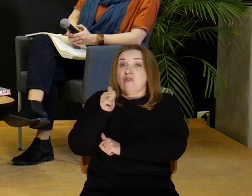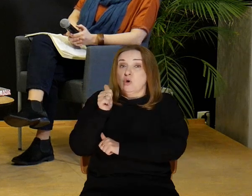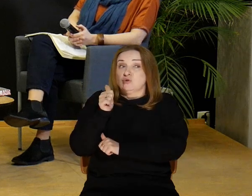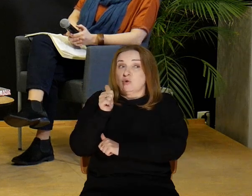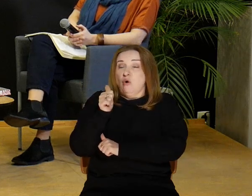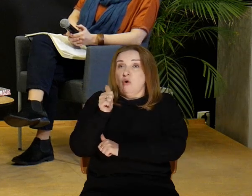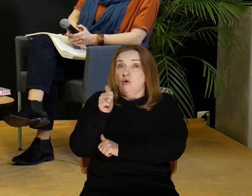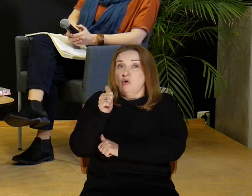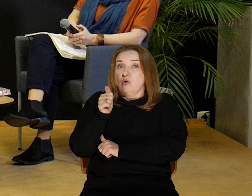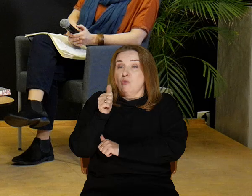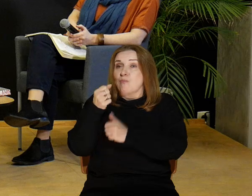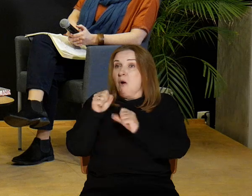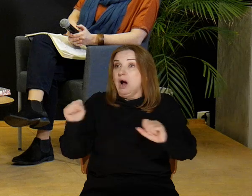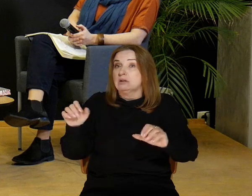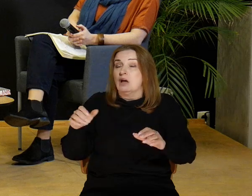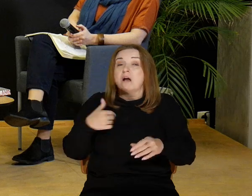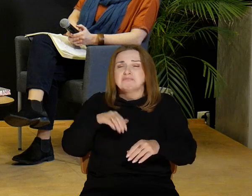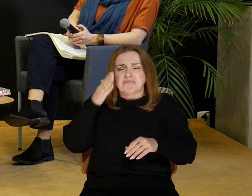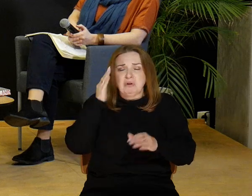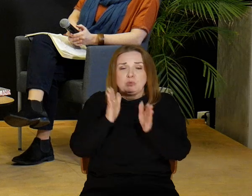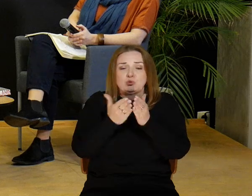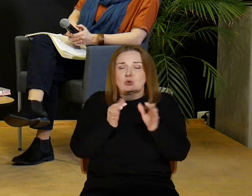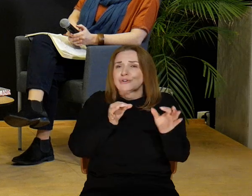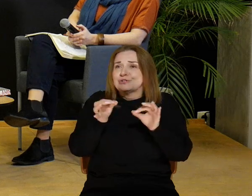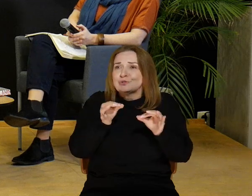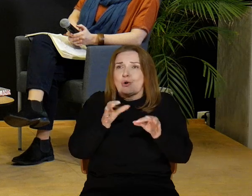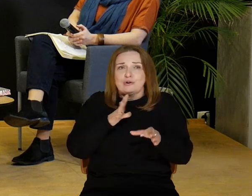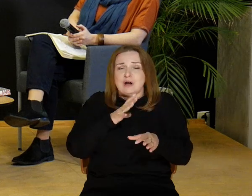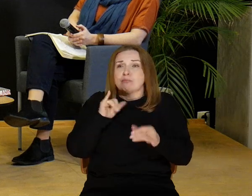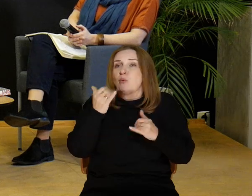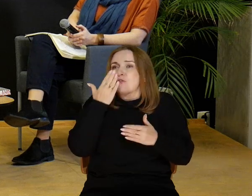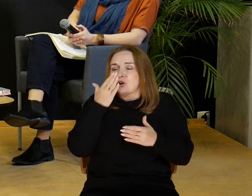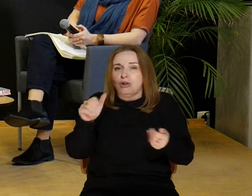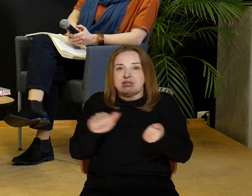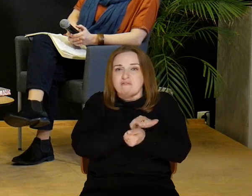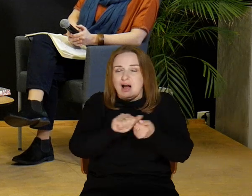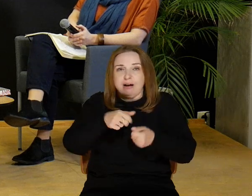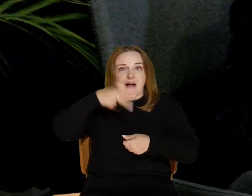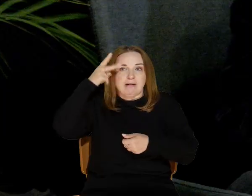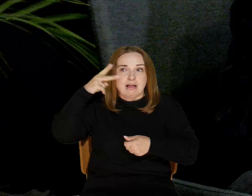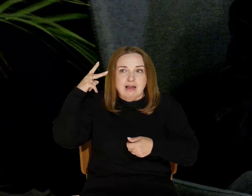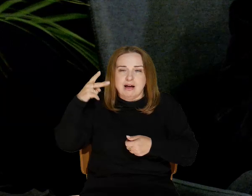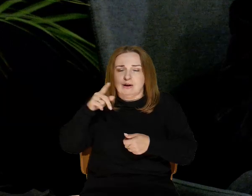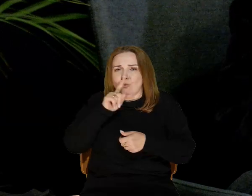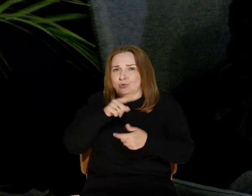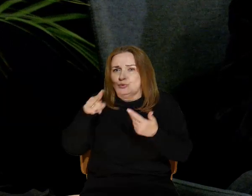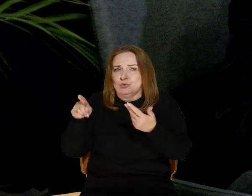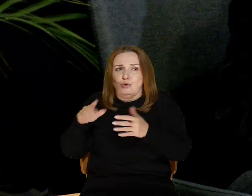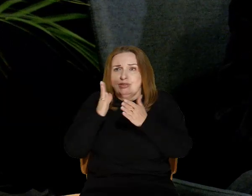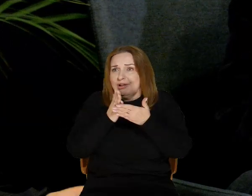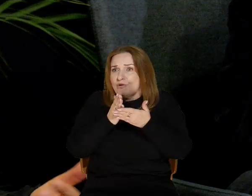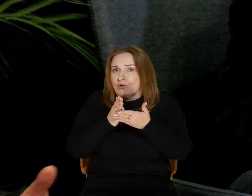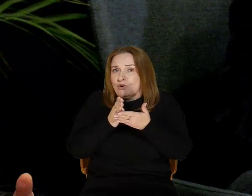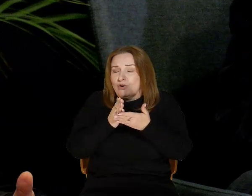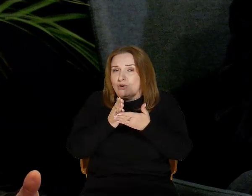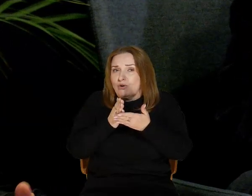żołnierzach. W podręcznikach były historie bitew, prawda, generałów i tak było, więc